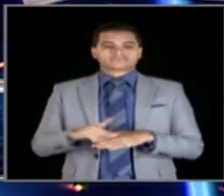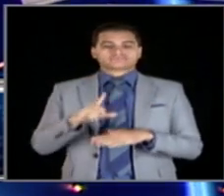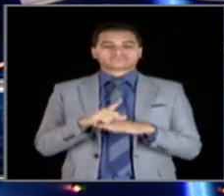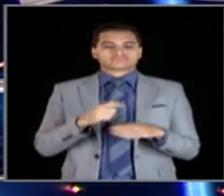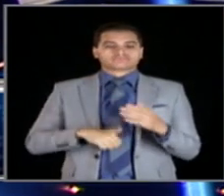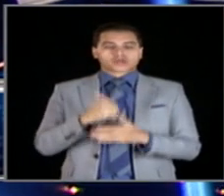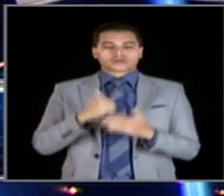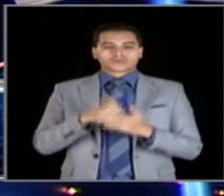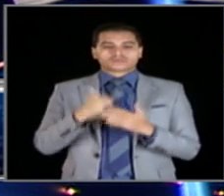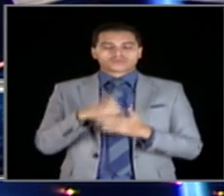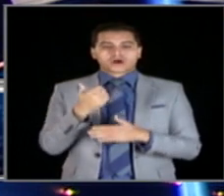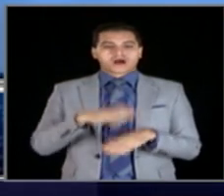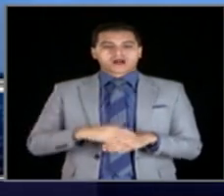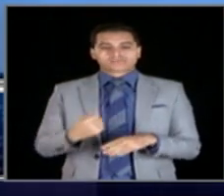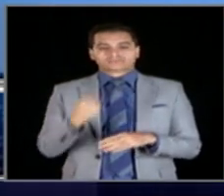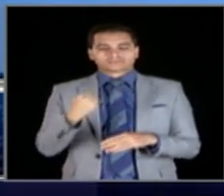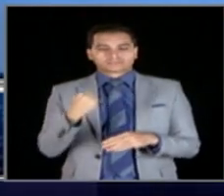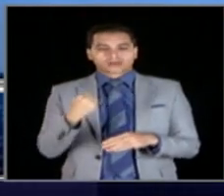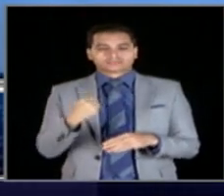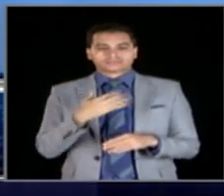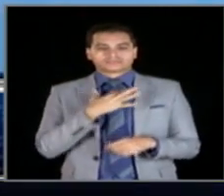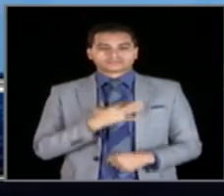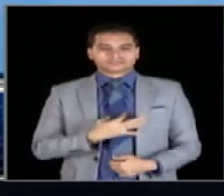كارول ويميلر.